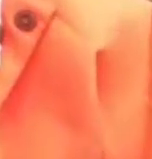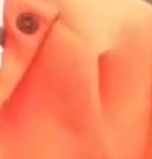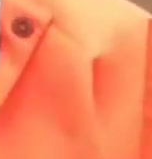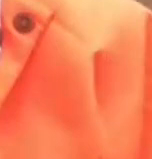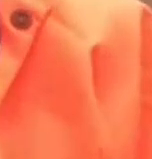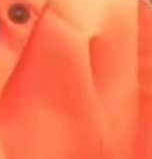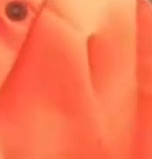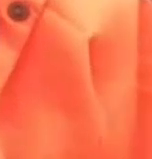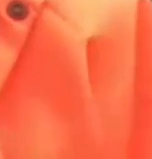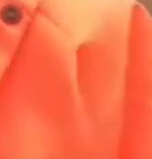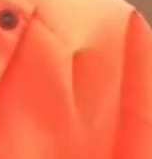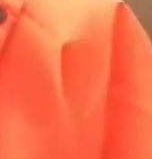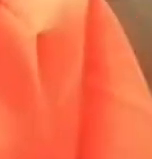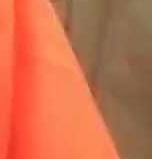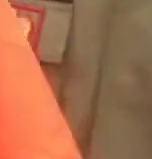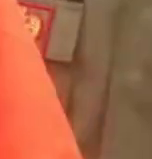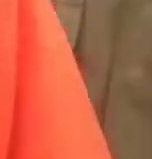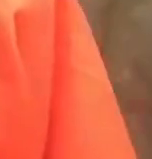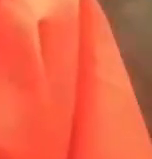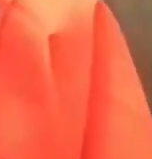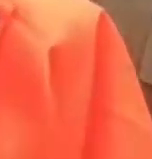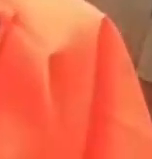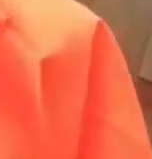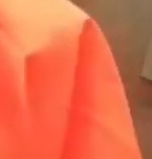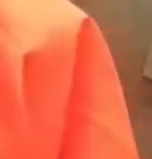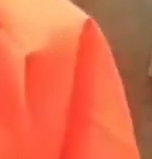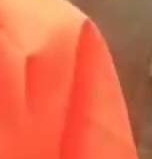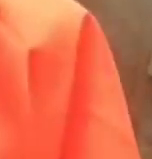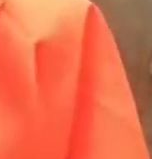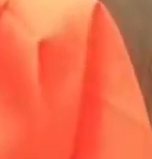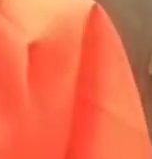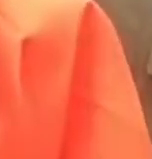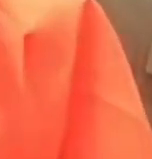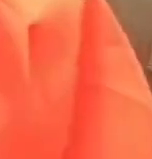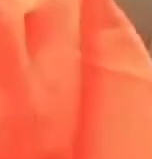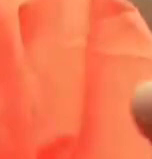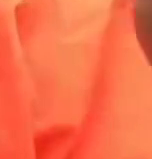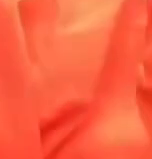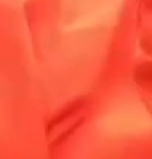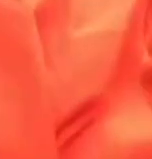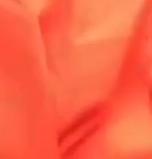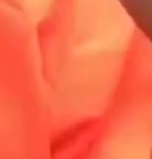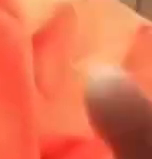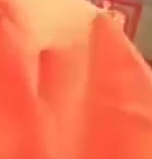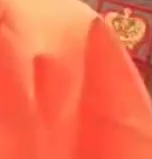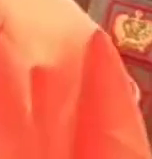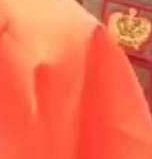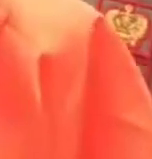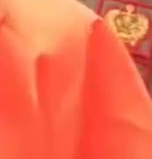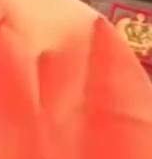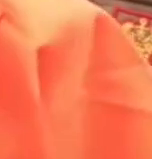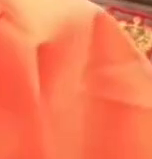banjir yang di Kota Serang ini, antara lain Kelurahan Serang, di Kecamatan Serang, kemudian Kecamatan Kasmen